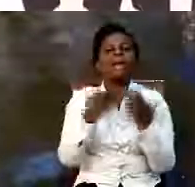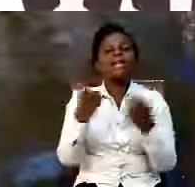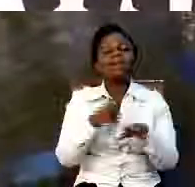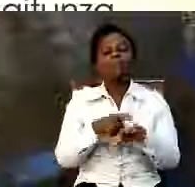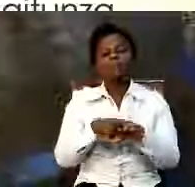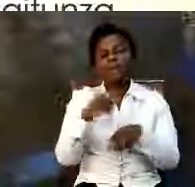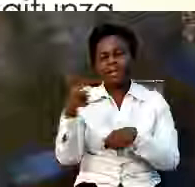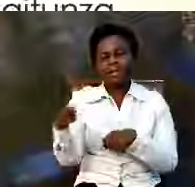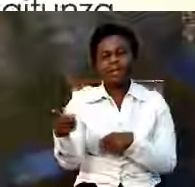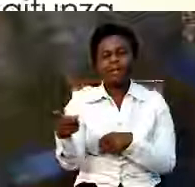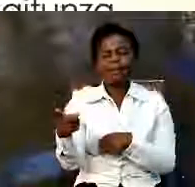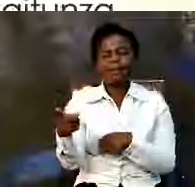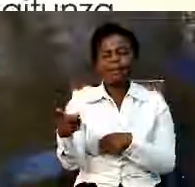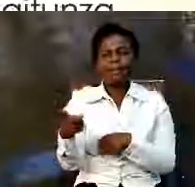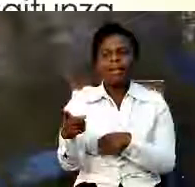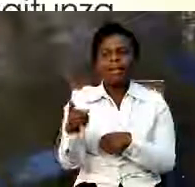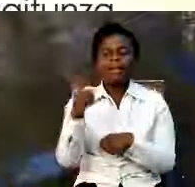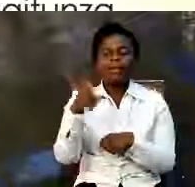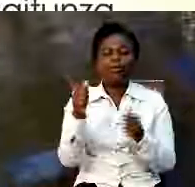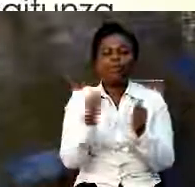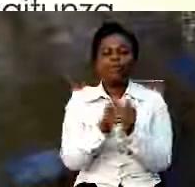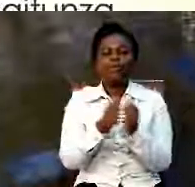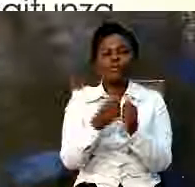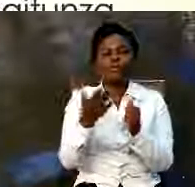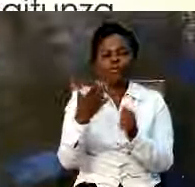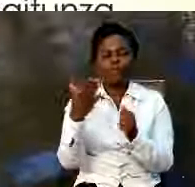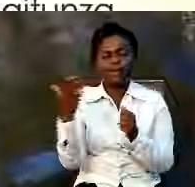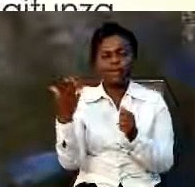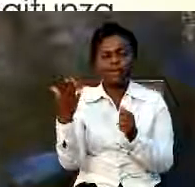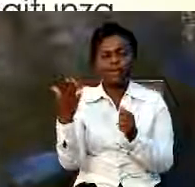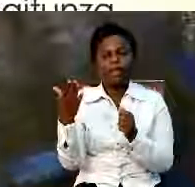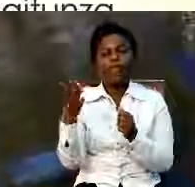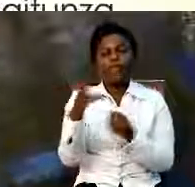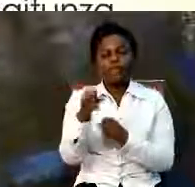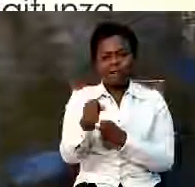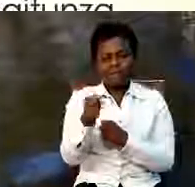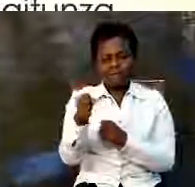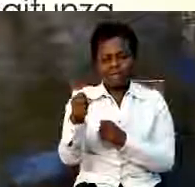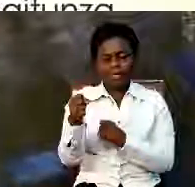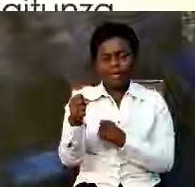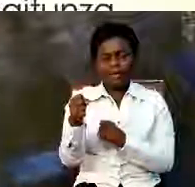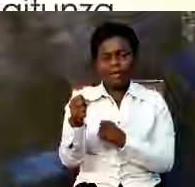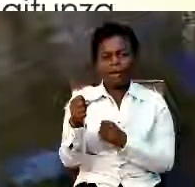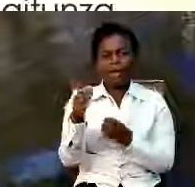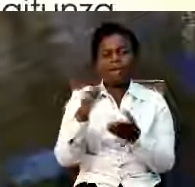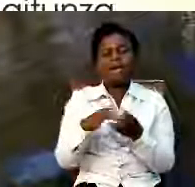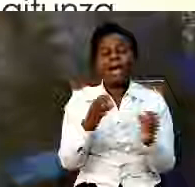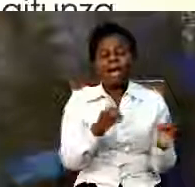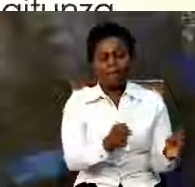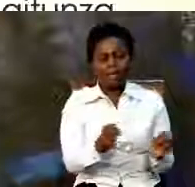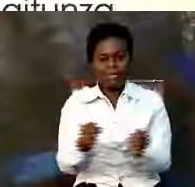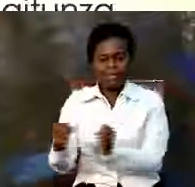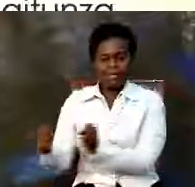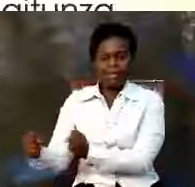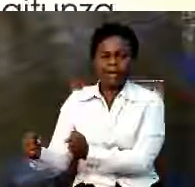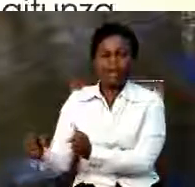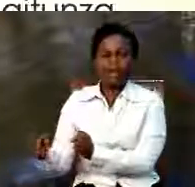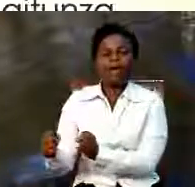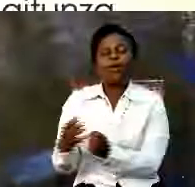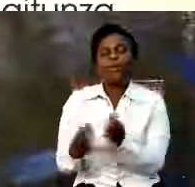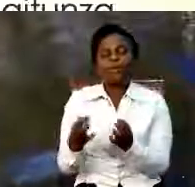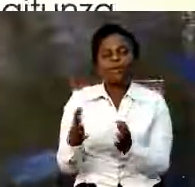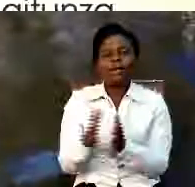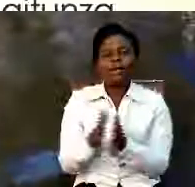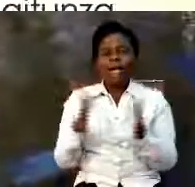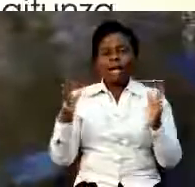yeye, na kuna vitu vingine vinavyomshikilia, na amejitenga kwa namna fulani,